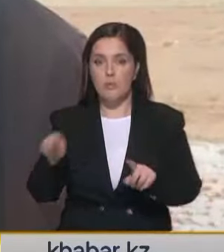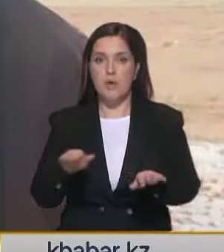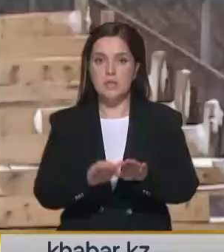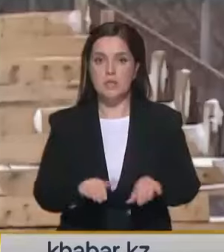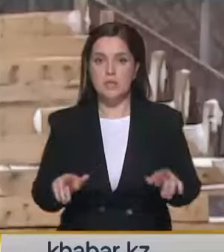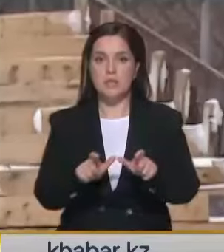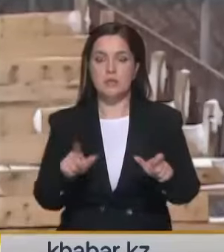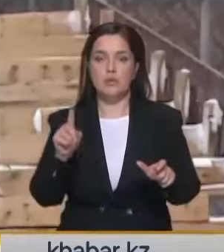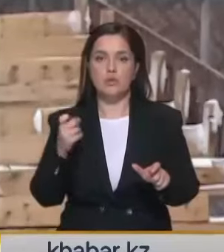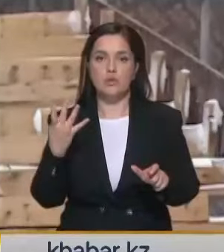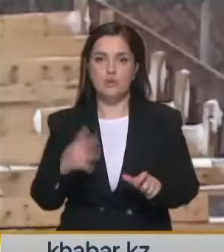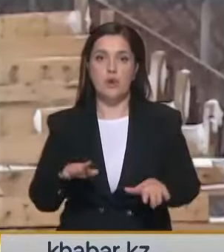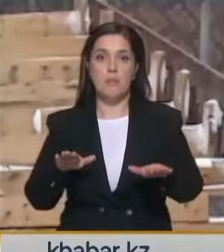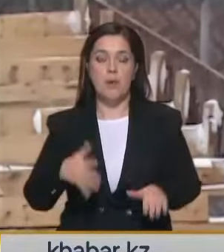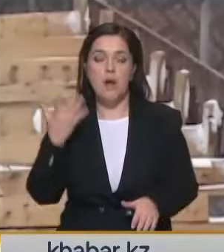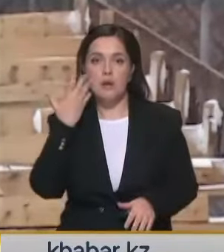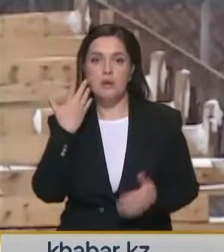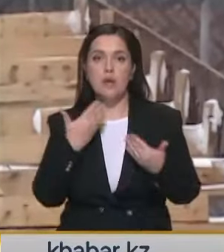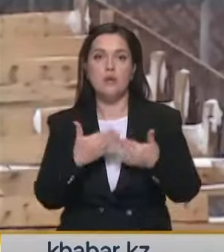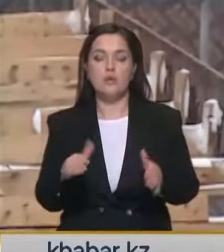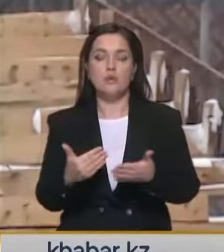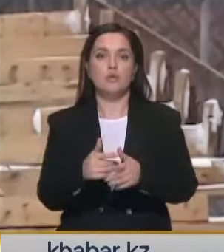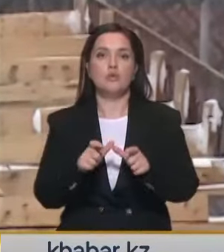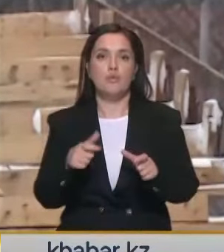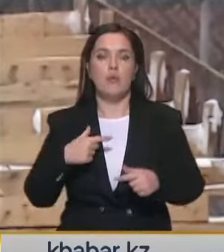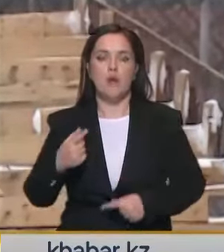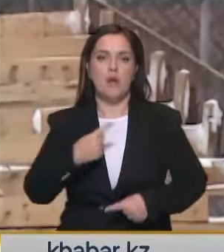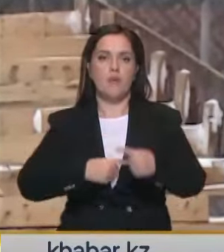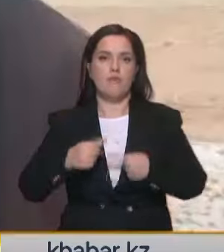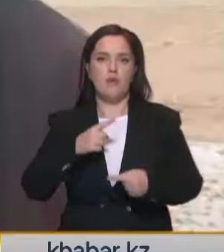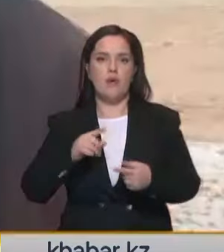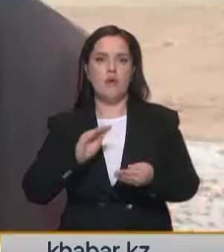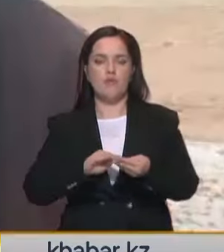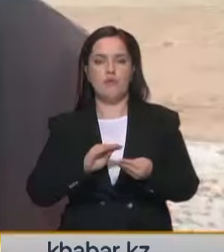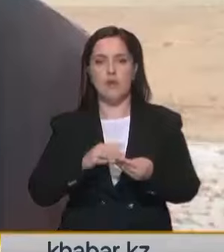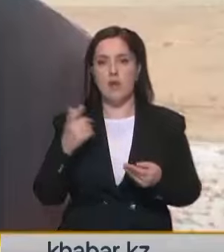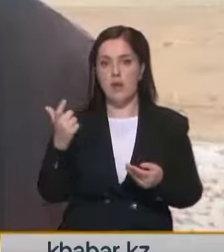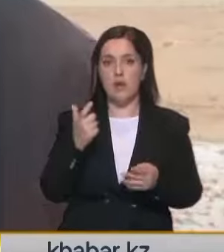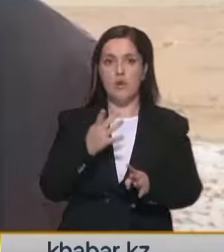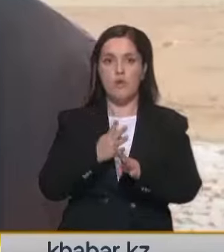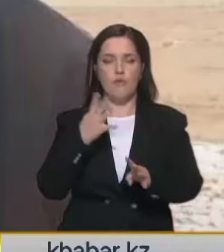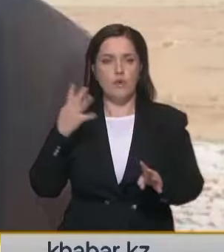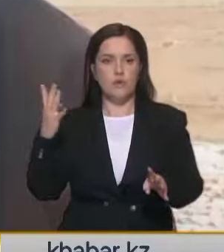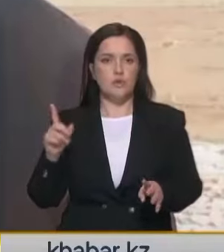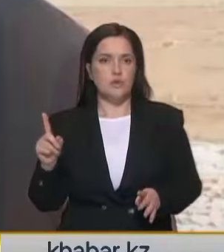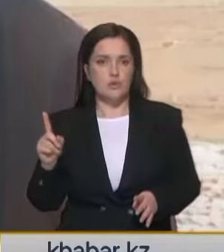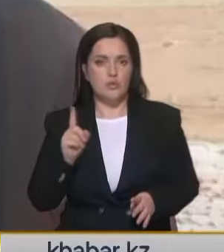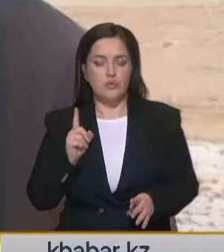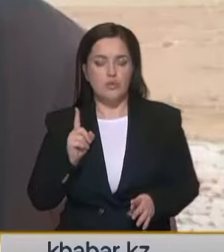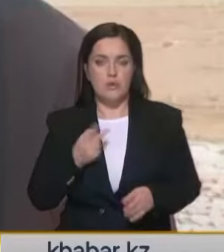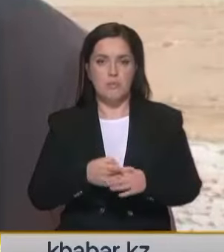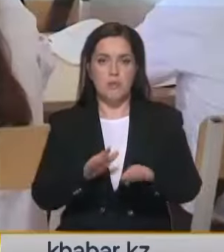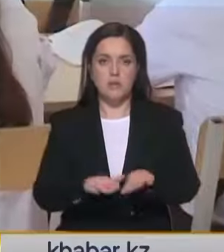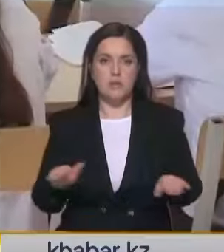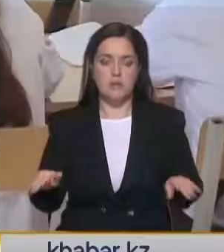на 140 мест. Когда откроют новую школу, мы хотим вернуть его прежнее назначение. В очереди на детсад у нас стоят несколько сотен